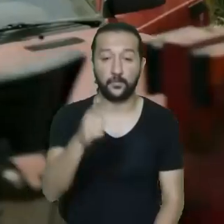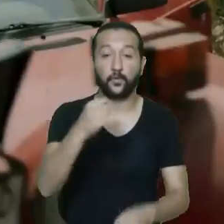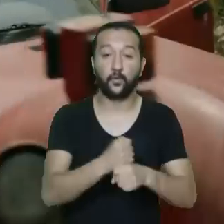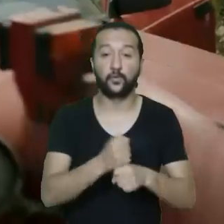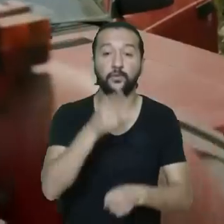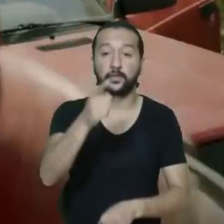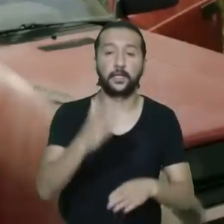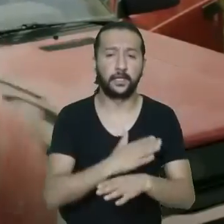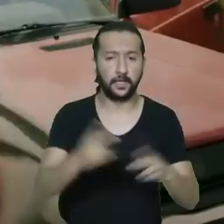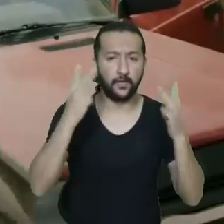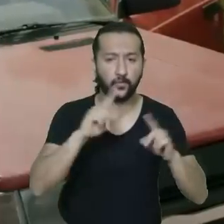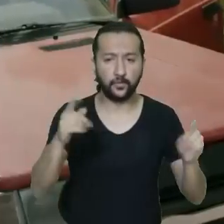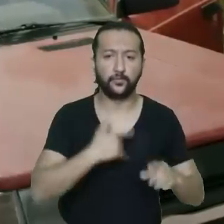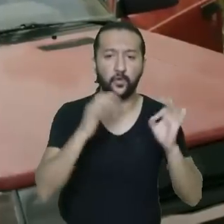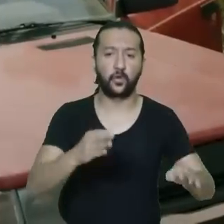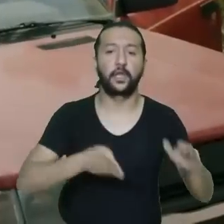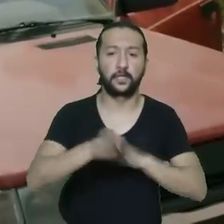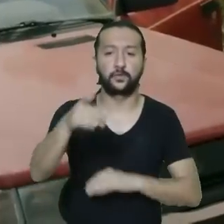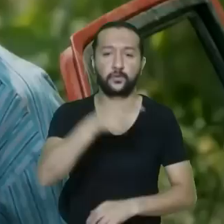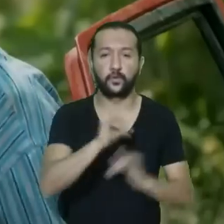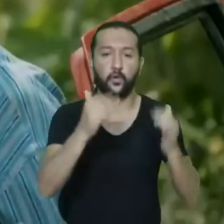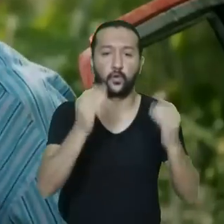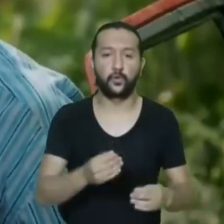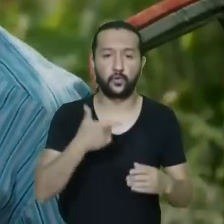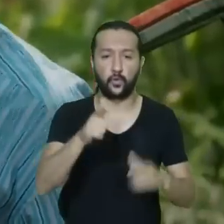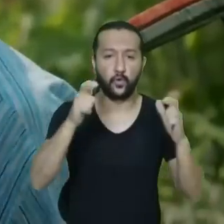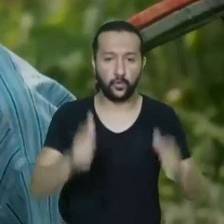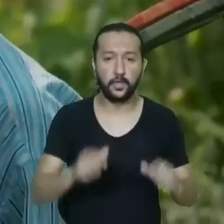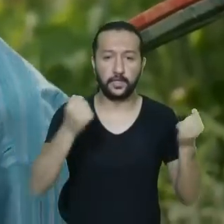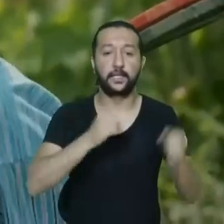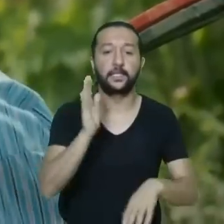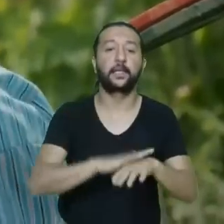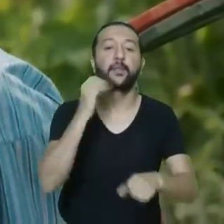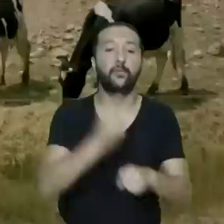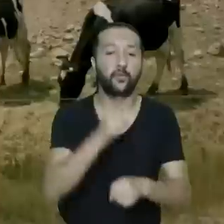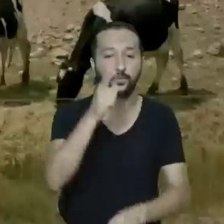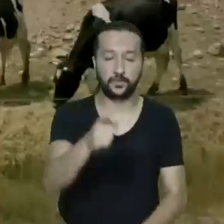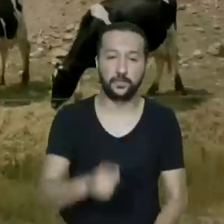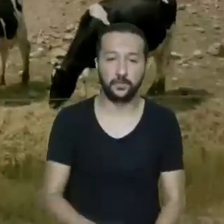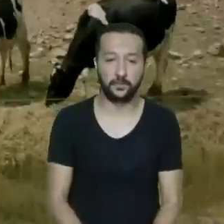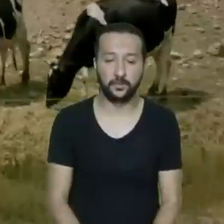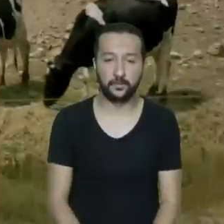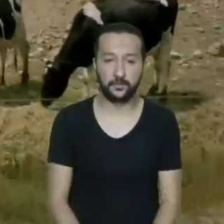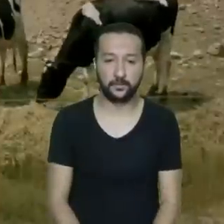Gonca. Niye abartmışsın Gonca? Biz öyle geçiyorduk, dans ediyorduk. Köylü çocuğuz diye dans da mı etmiyorum Gonca?